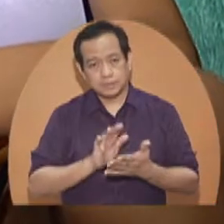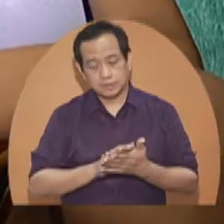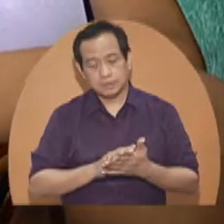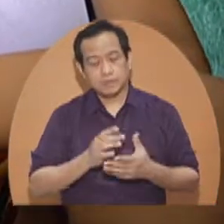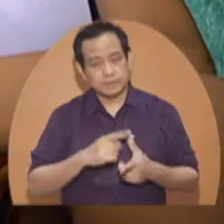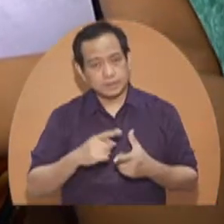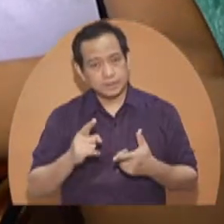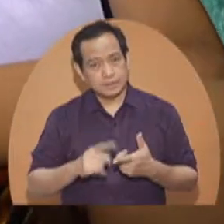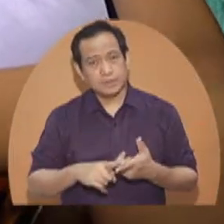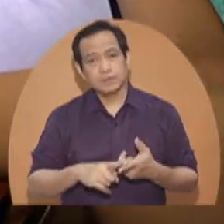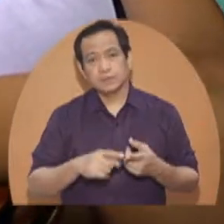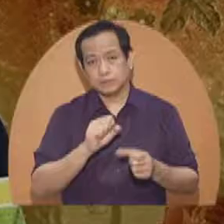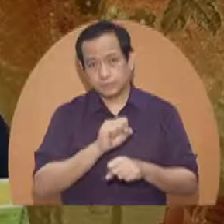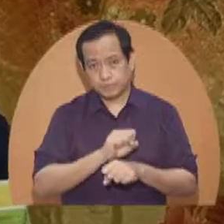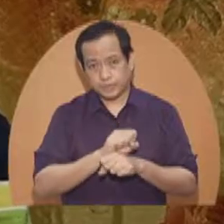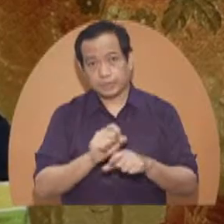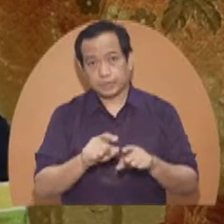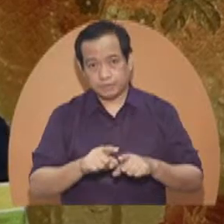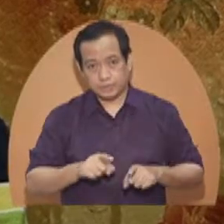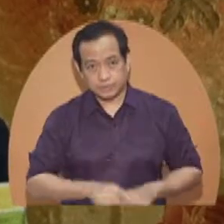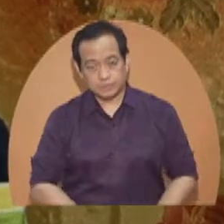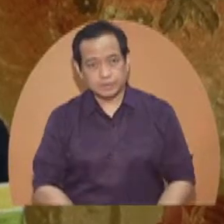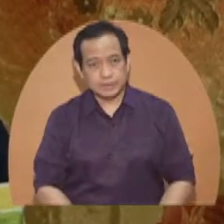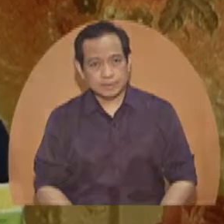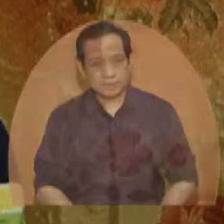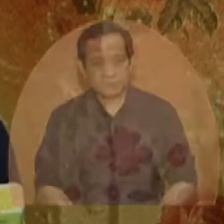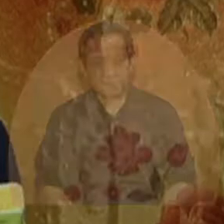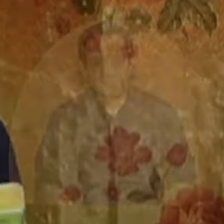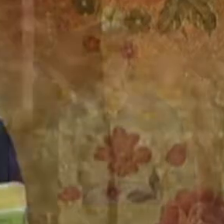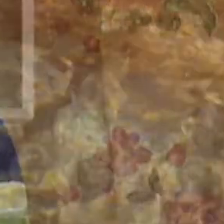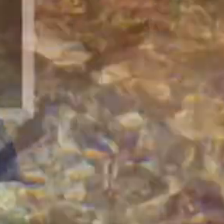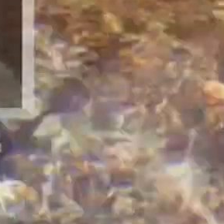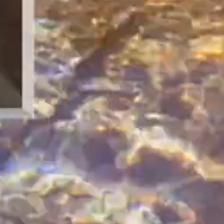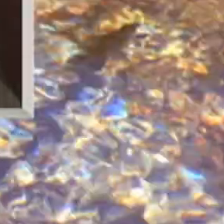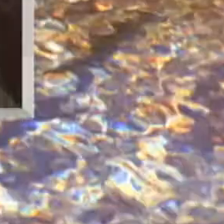makatapos ng pag-aaral. Tapos, makapagtrabaho.